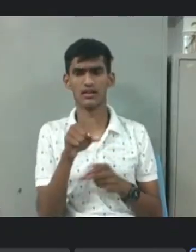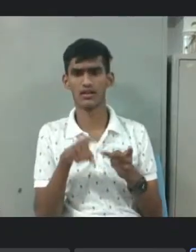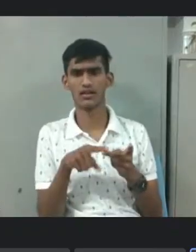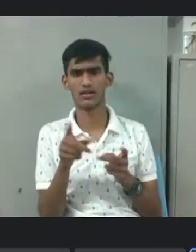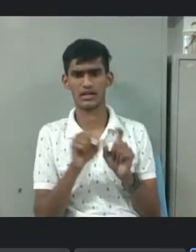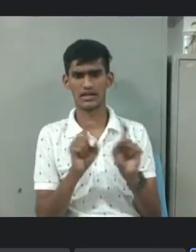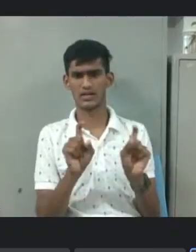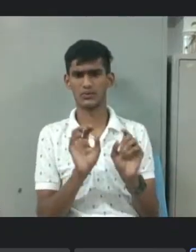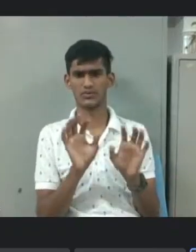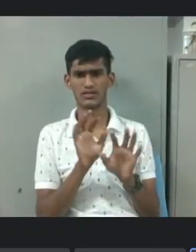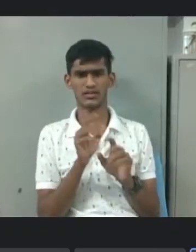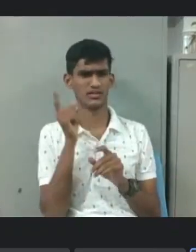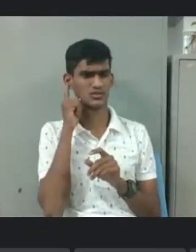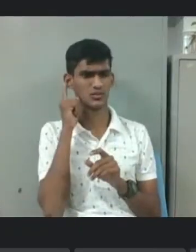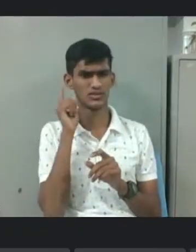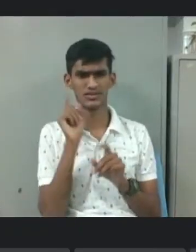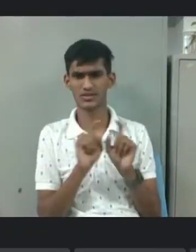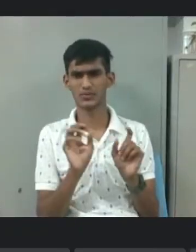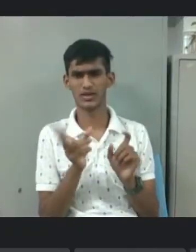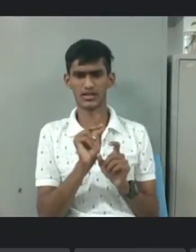ഇപ്പൊ ചോദിച്ച ചോദ്യം ഒന്ന് റിപ്പീറ്റ് ചെയ്യാമോ?